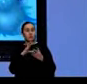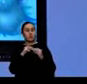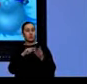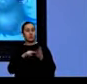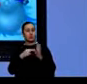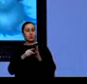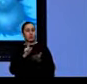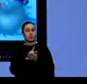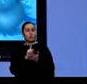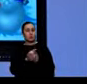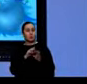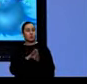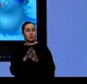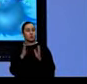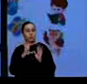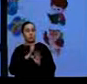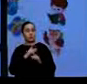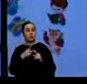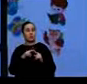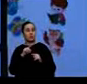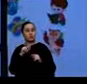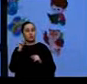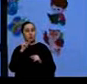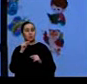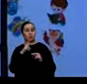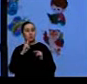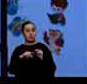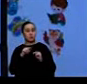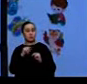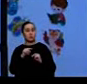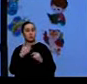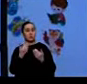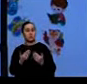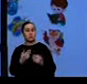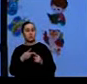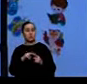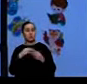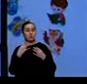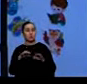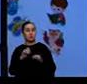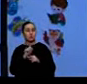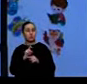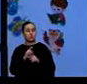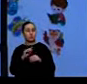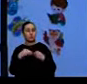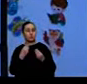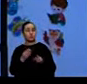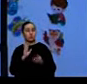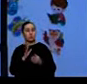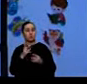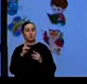darsimizga rejalashtirilgan mashqlarni bajarib bo'ldik. Ana endi darsimiz yakunida sizlarga mustaqil topshiriq